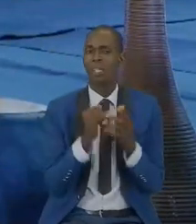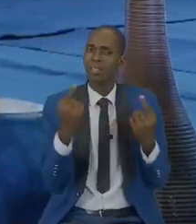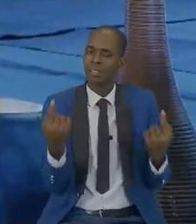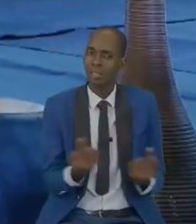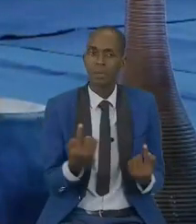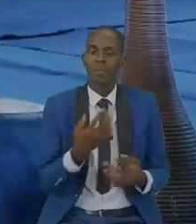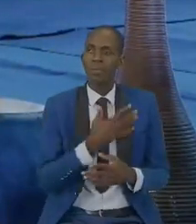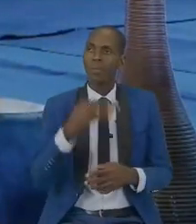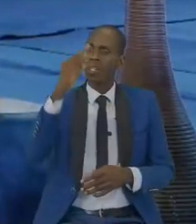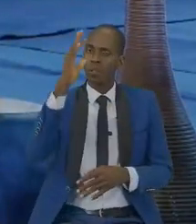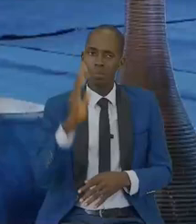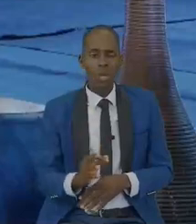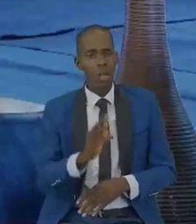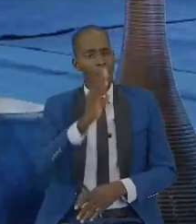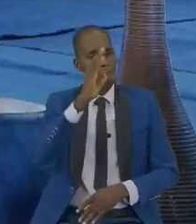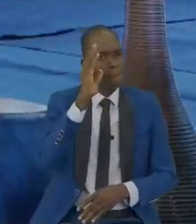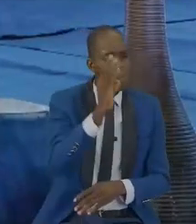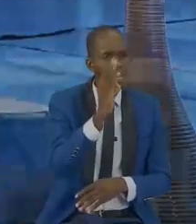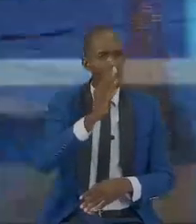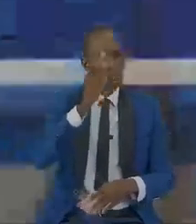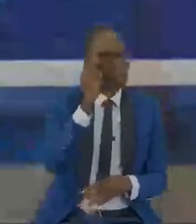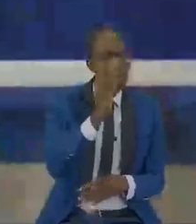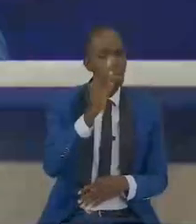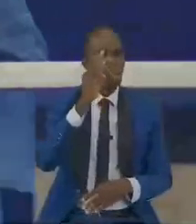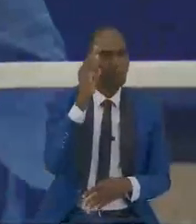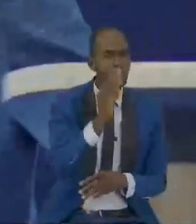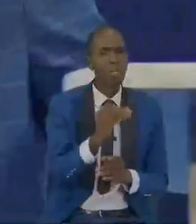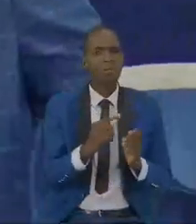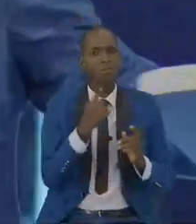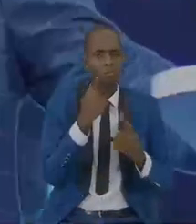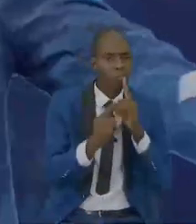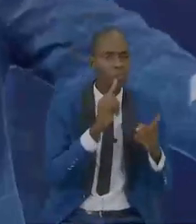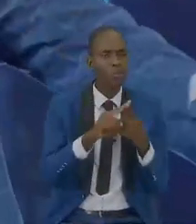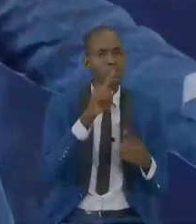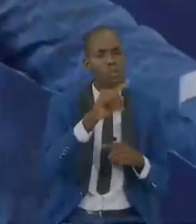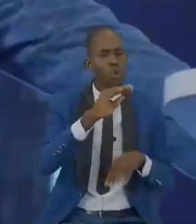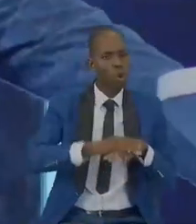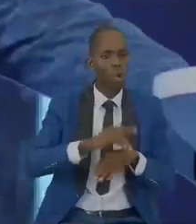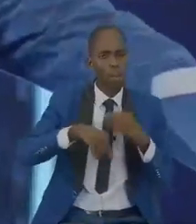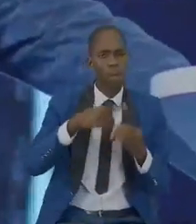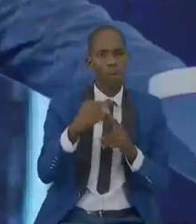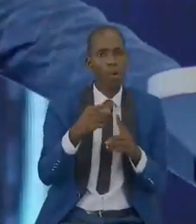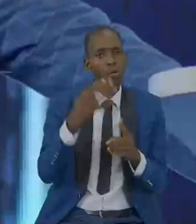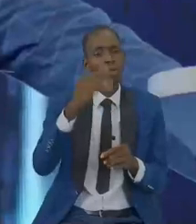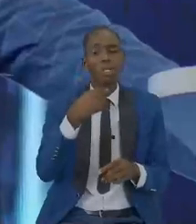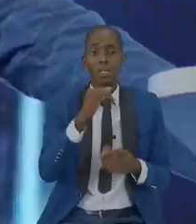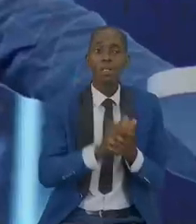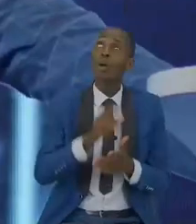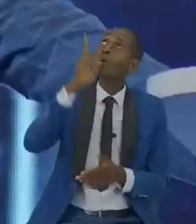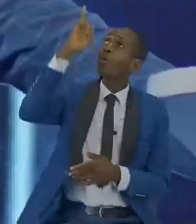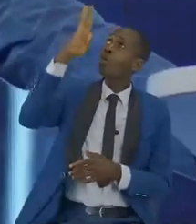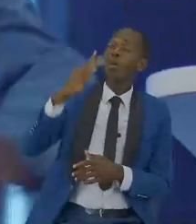sortir de ce péché. Et l'évangéliste, le prédicateur, a prêché, a déclaré la part de